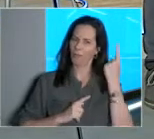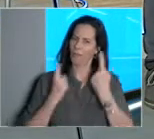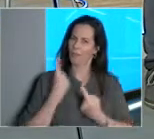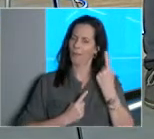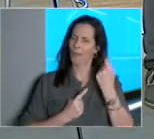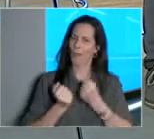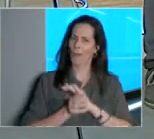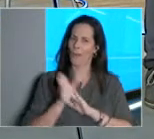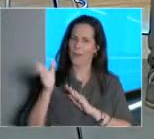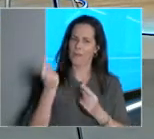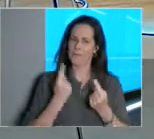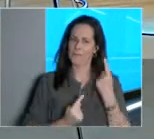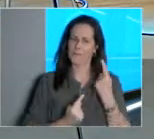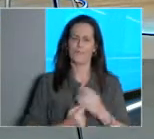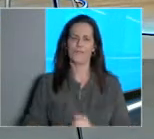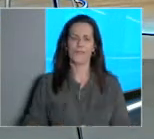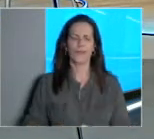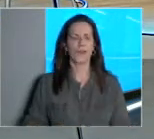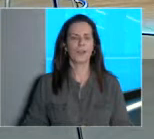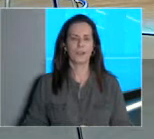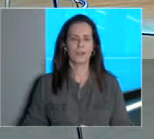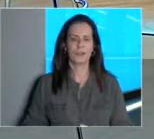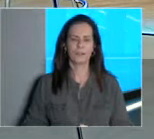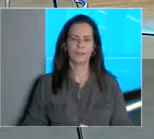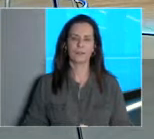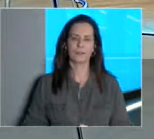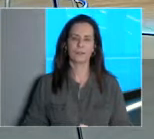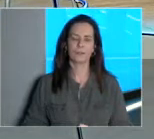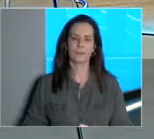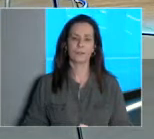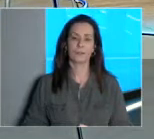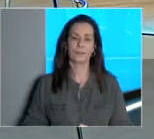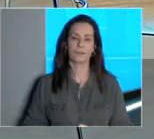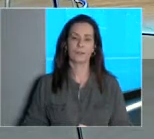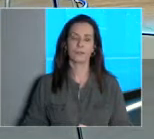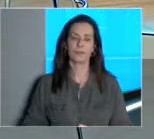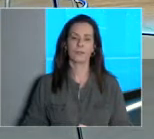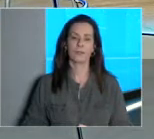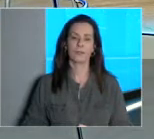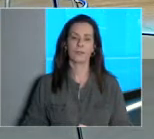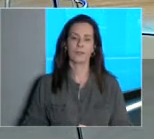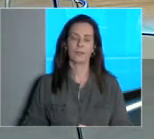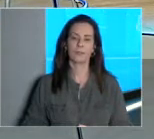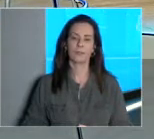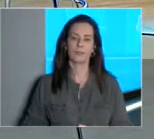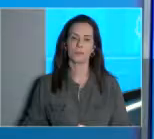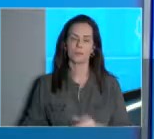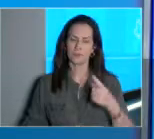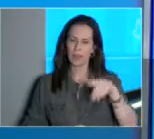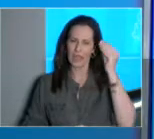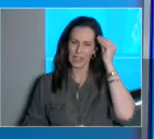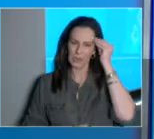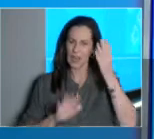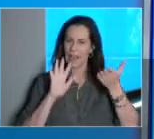לנושא הרכב של אמיר פרץ, יושב ראש מפלגת העבודה. ועוד קריקטורה, אם אתם זוכרים,